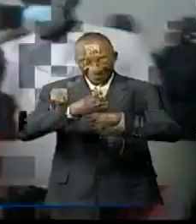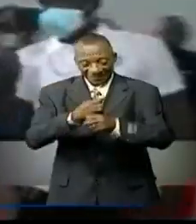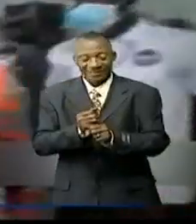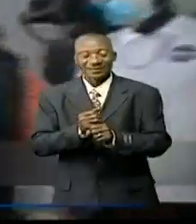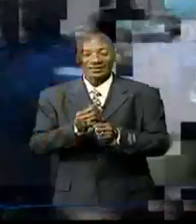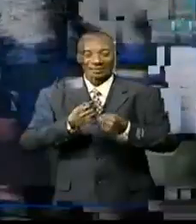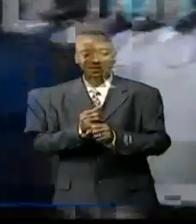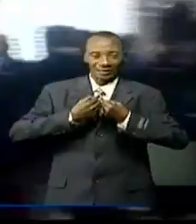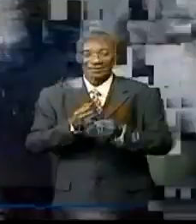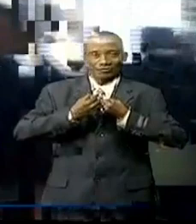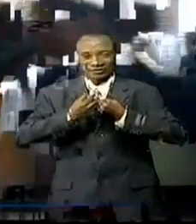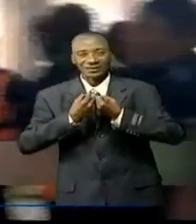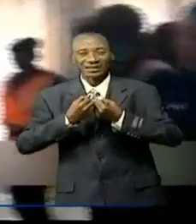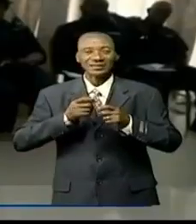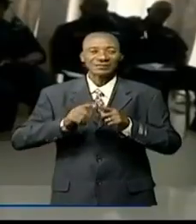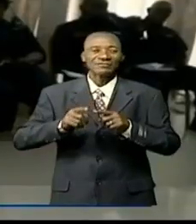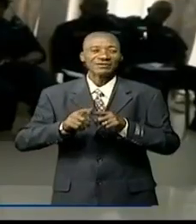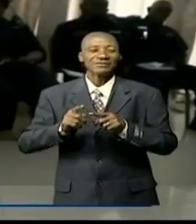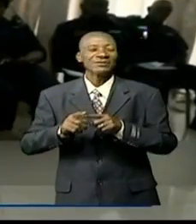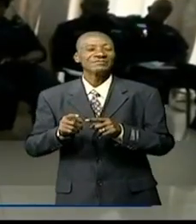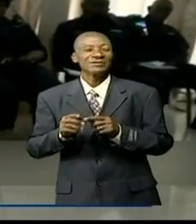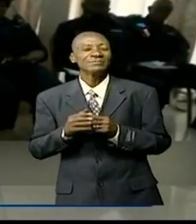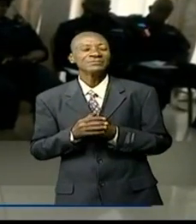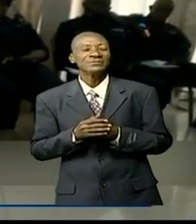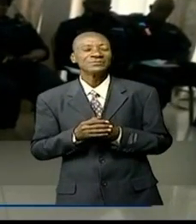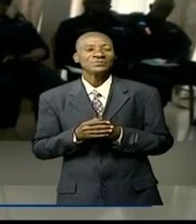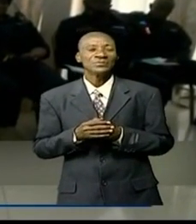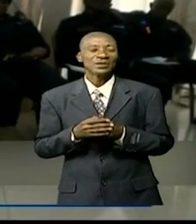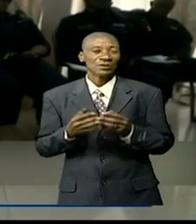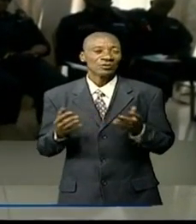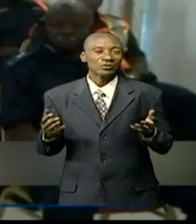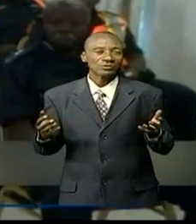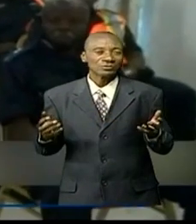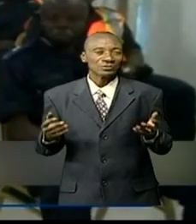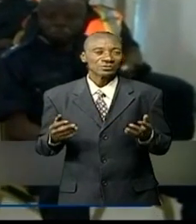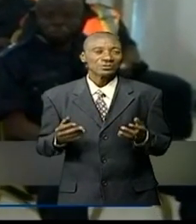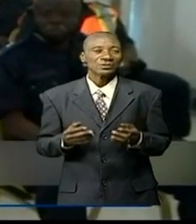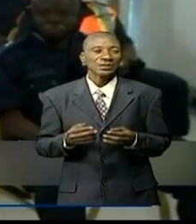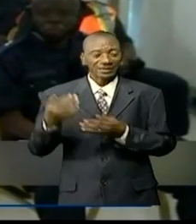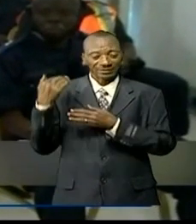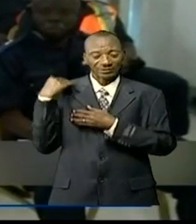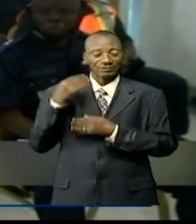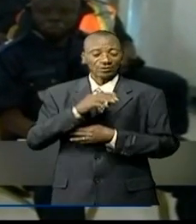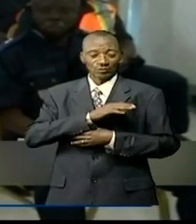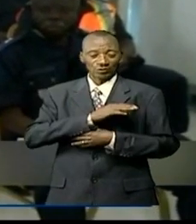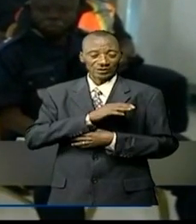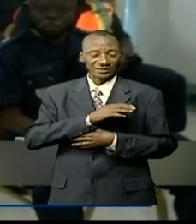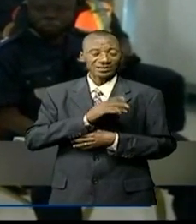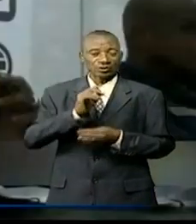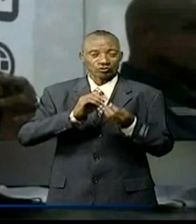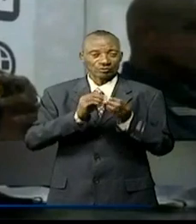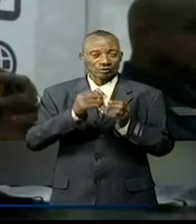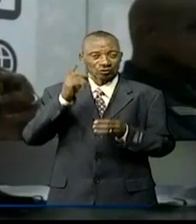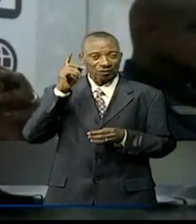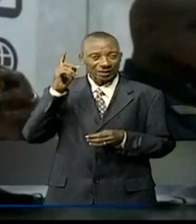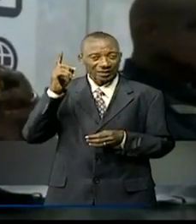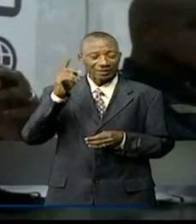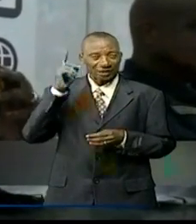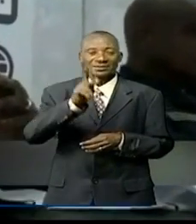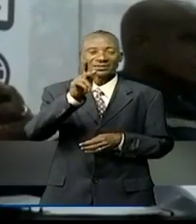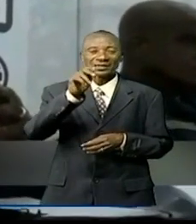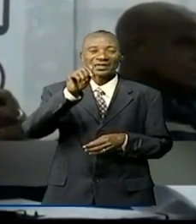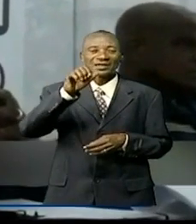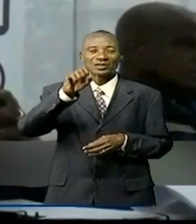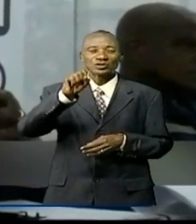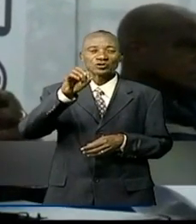antivalaires évoqués au cours de la réunion qu'a convoqué le commissaire provincial de la ville Kinshasa, le général Sylvano Kasongo. Tous